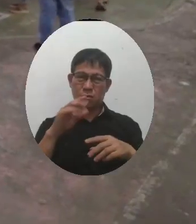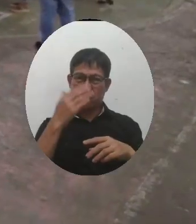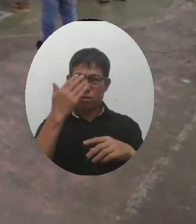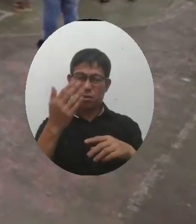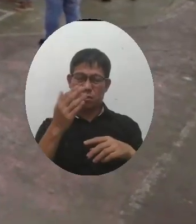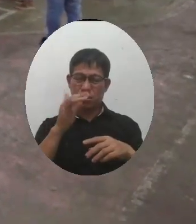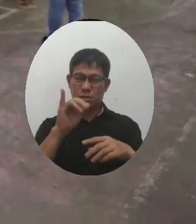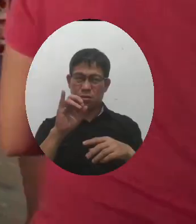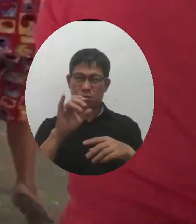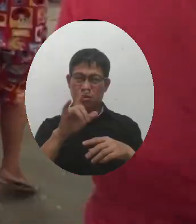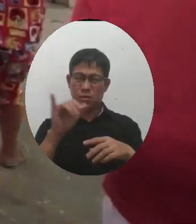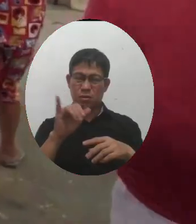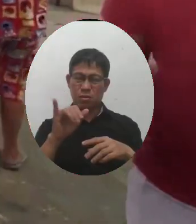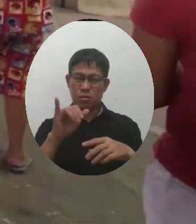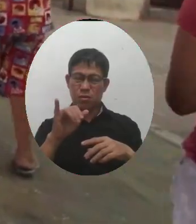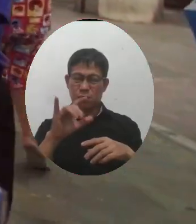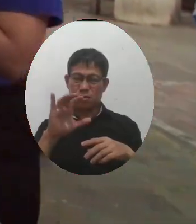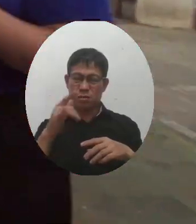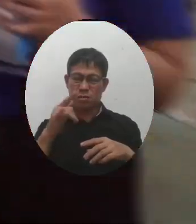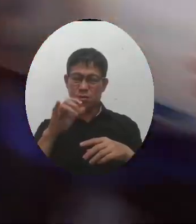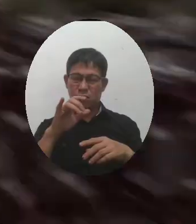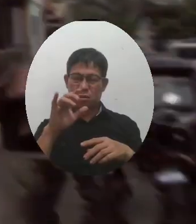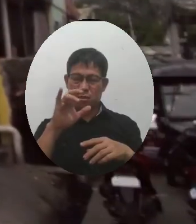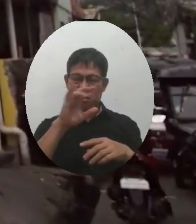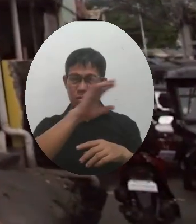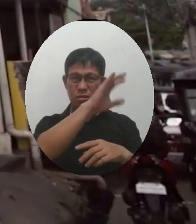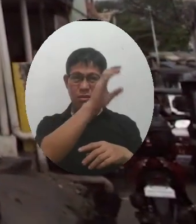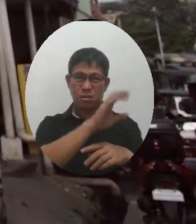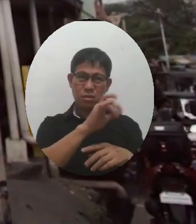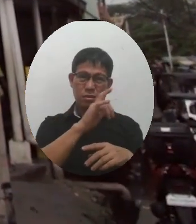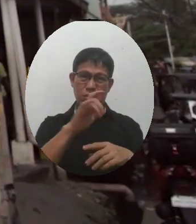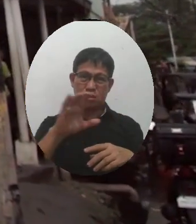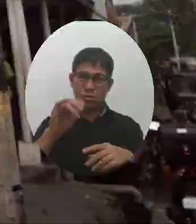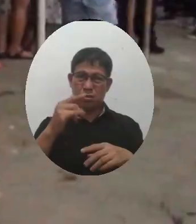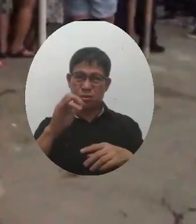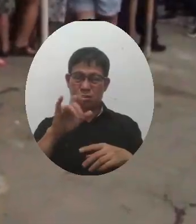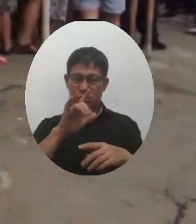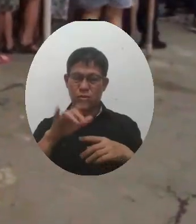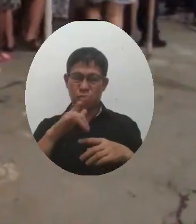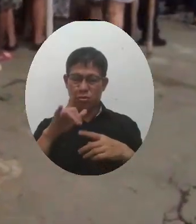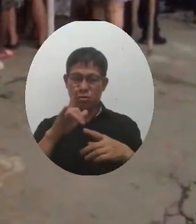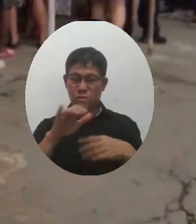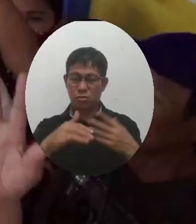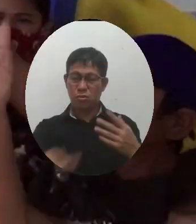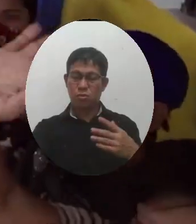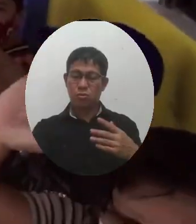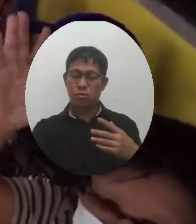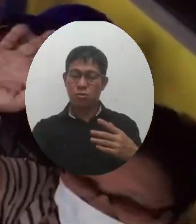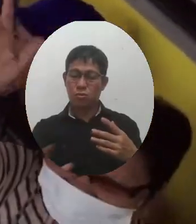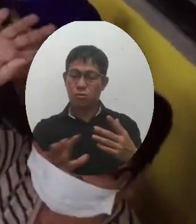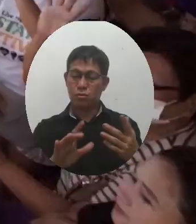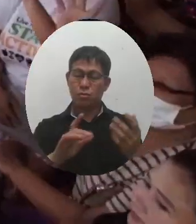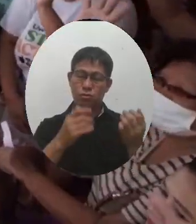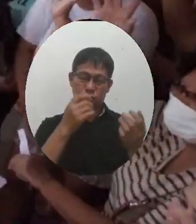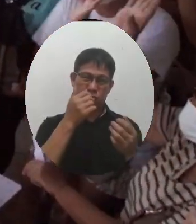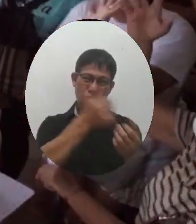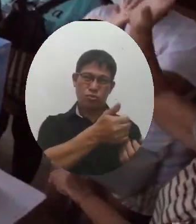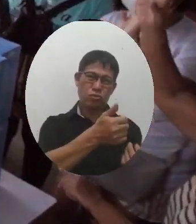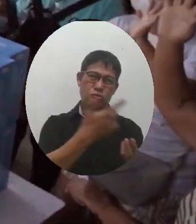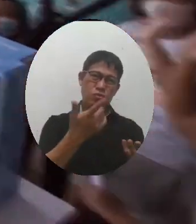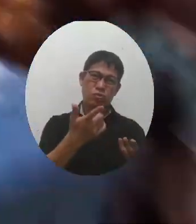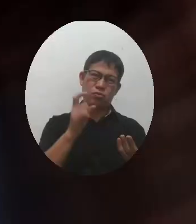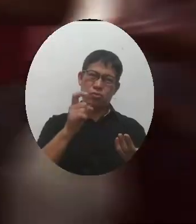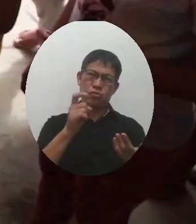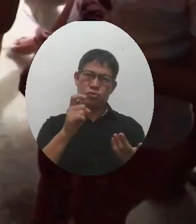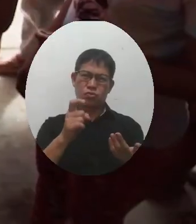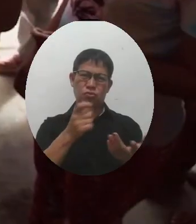at Cagayan. Mula sa kanilang Operation Tulong Express, masigasig na nakapaghatid ng